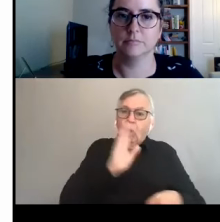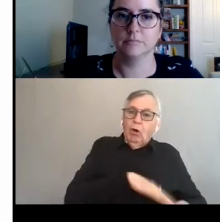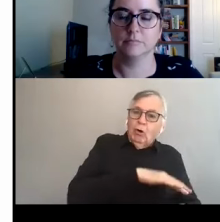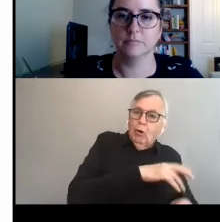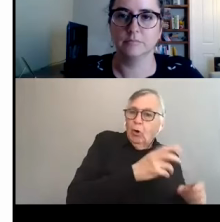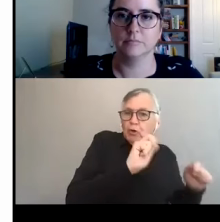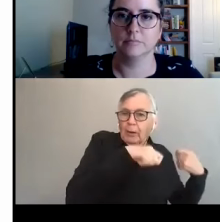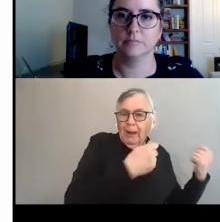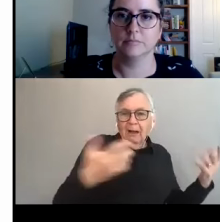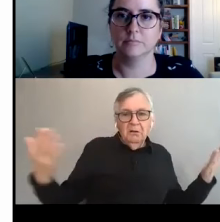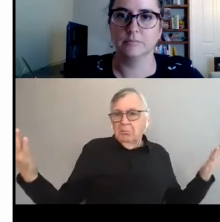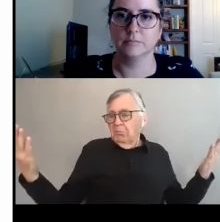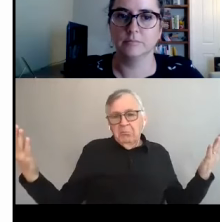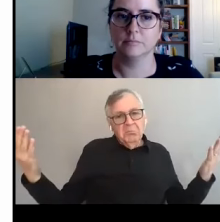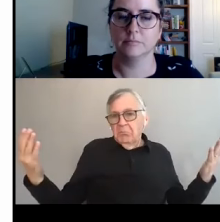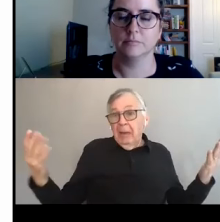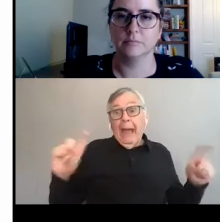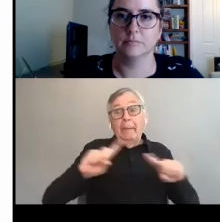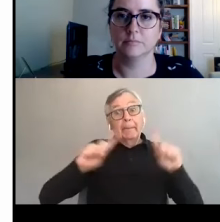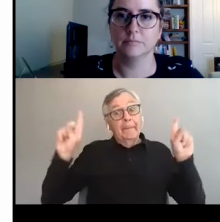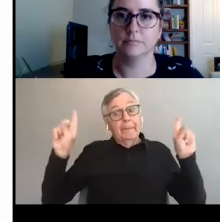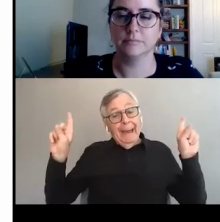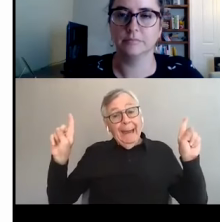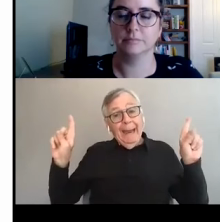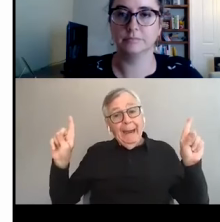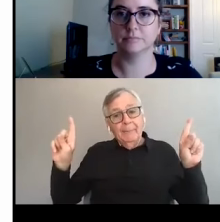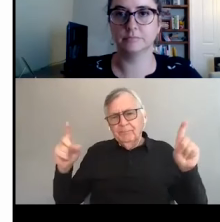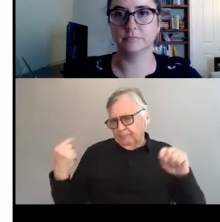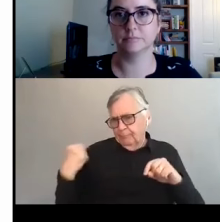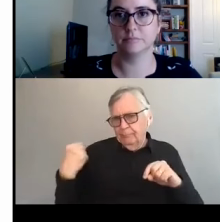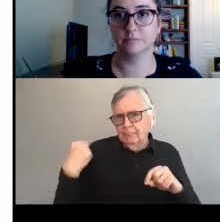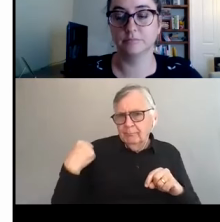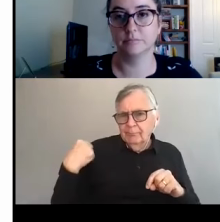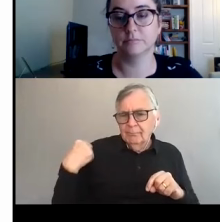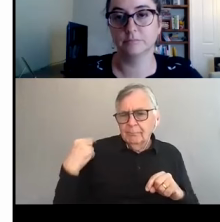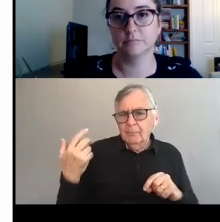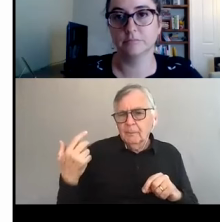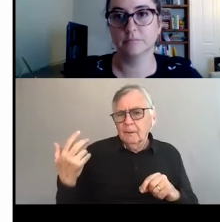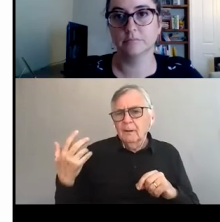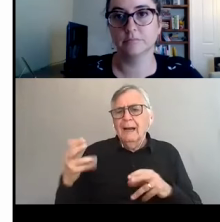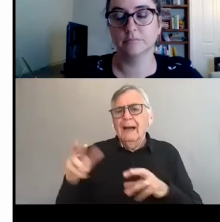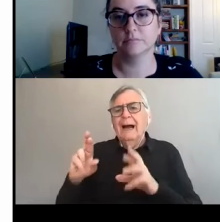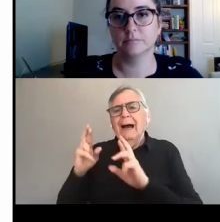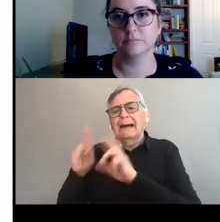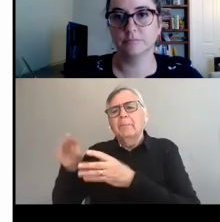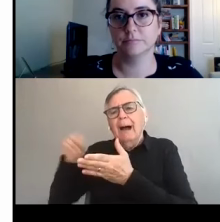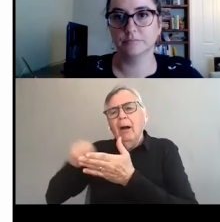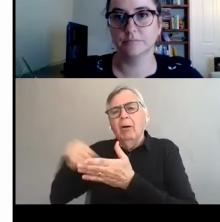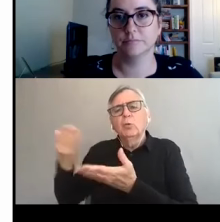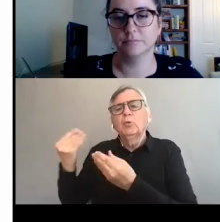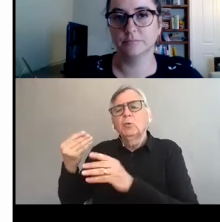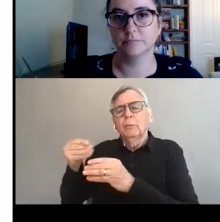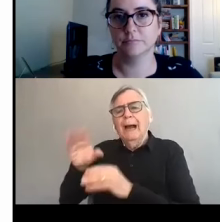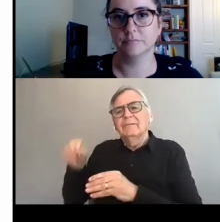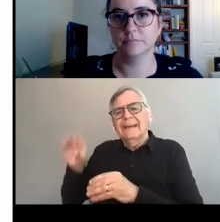sévère. Par contre, ce qui nous a mis la puce à l'oreille il y a l'année passée, c'est un rapport qui est arrivé d'Afrique du Sud